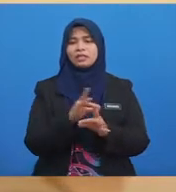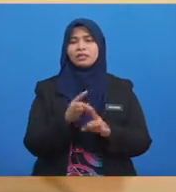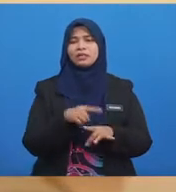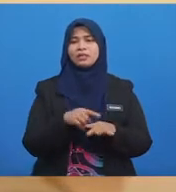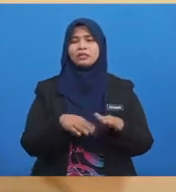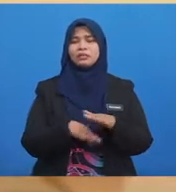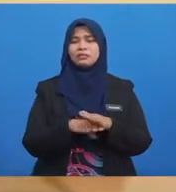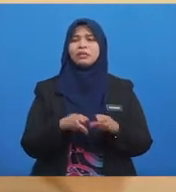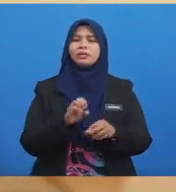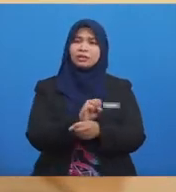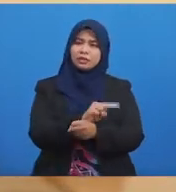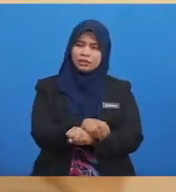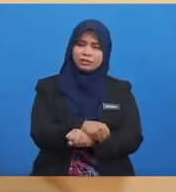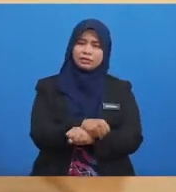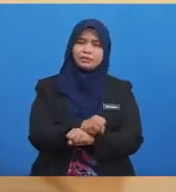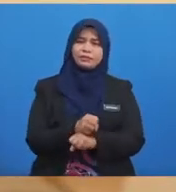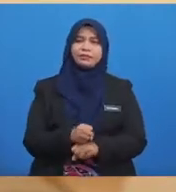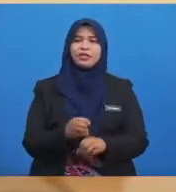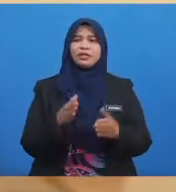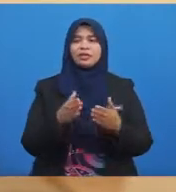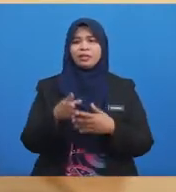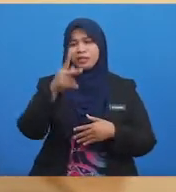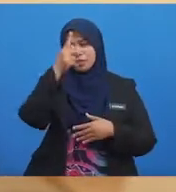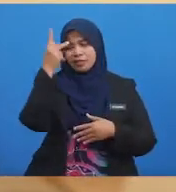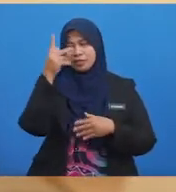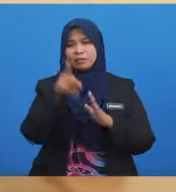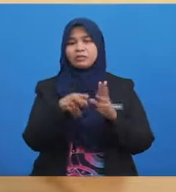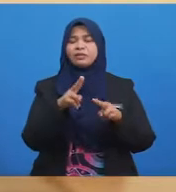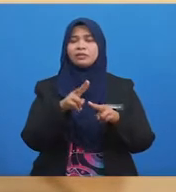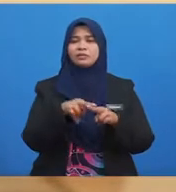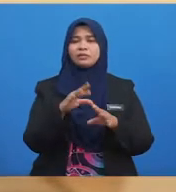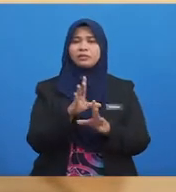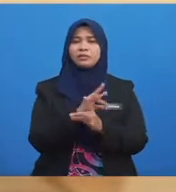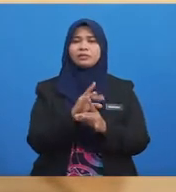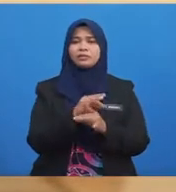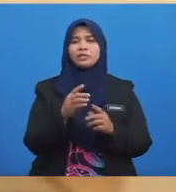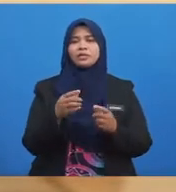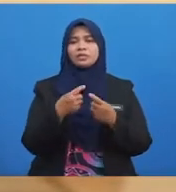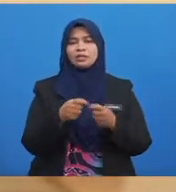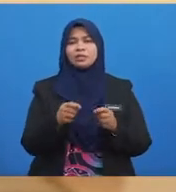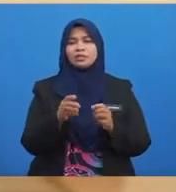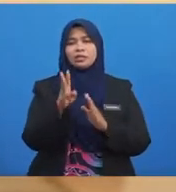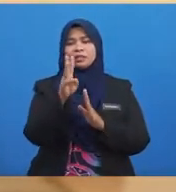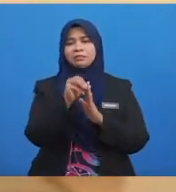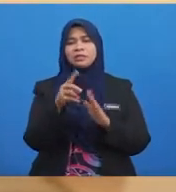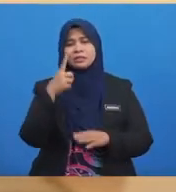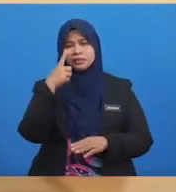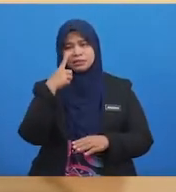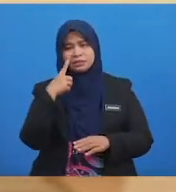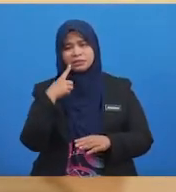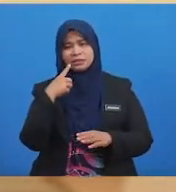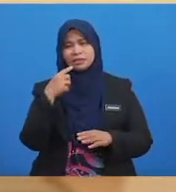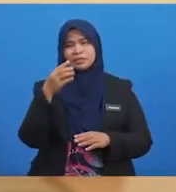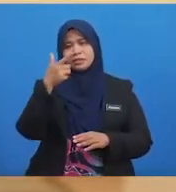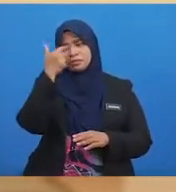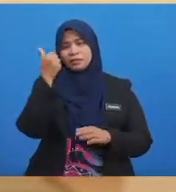Sarawak telah menderita disebabkan kekurangan makanan selama beberapa tahun, kehadiran